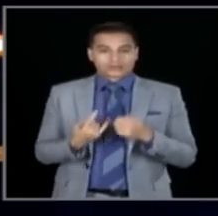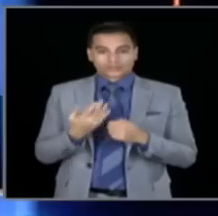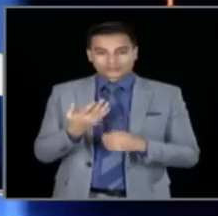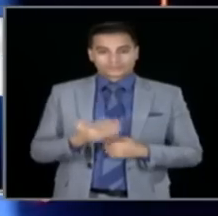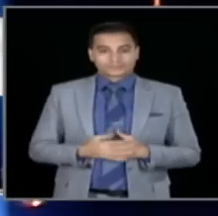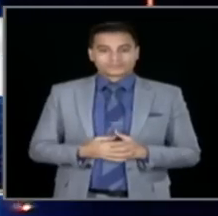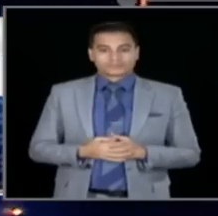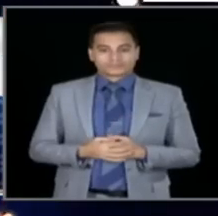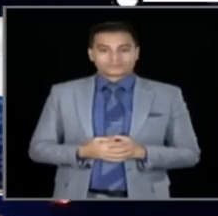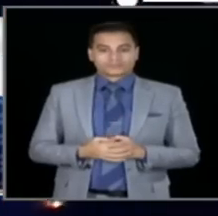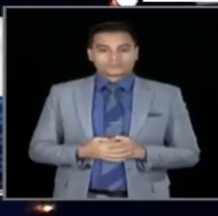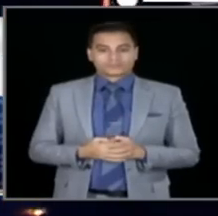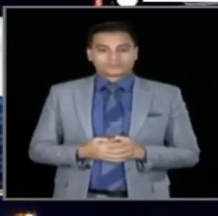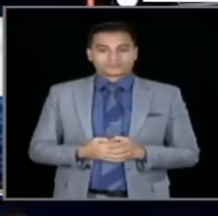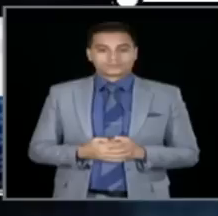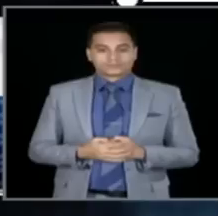20 أو ناقص 10.